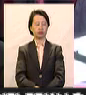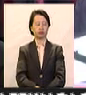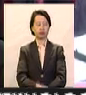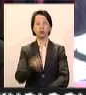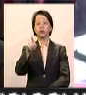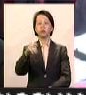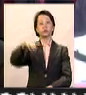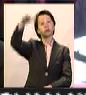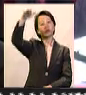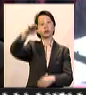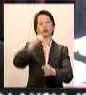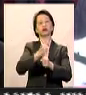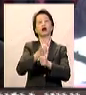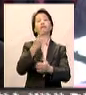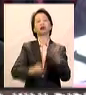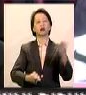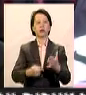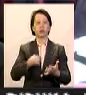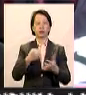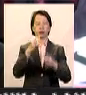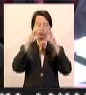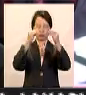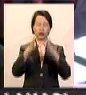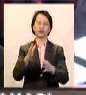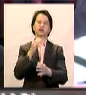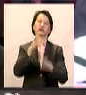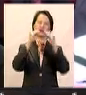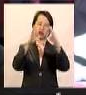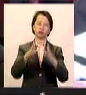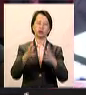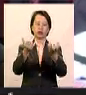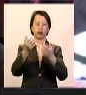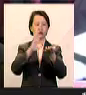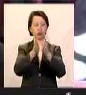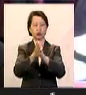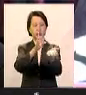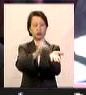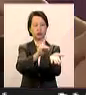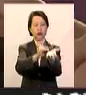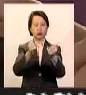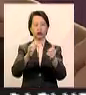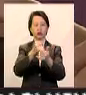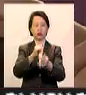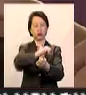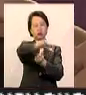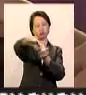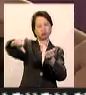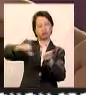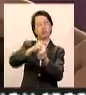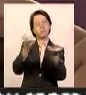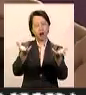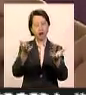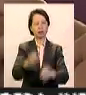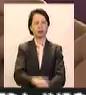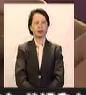Kamu nak jadi apa? Cita-cita kamu apa? Nak jadi cikgu, nak jadi doktor, nak jadi angkasawan. Best. Kenapa best?